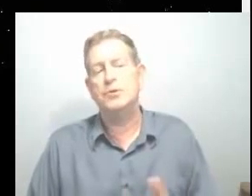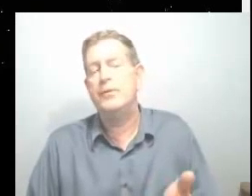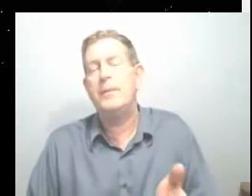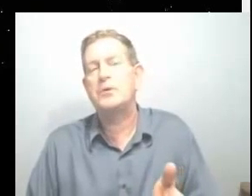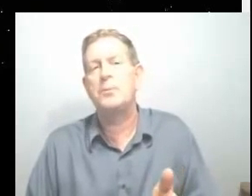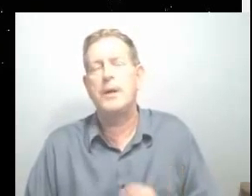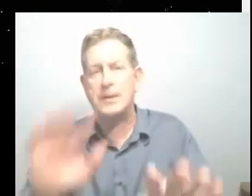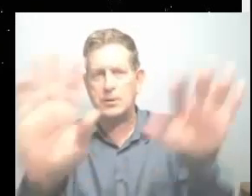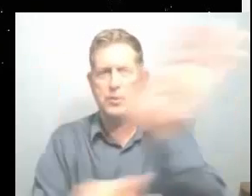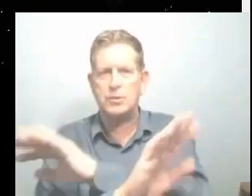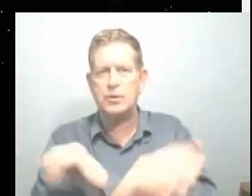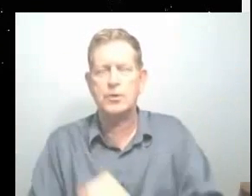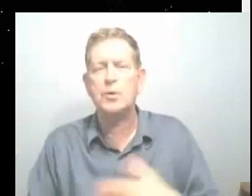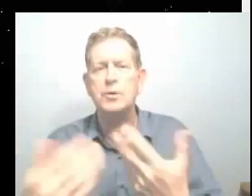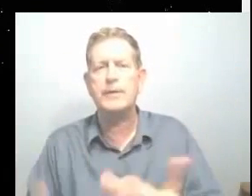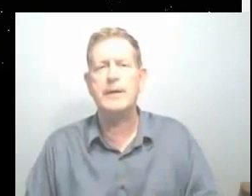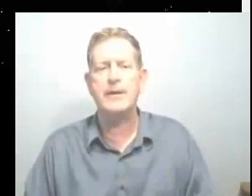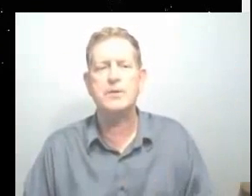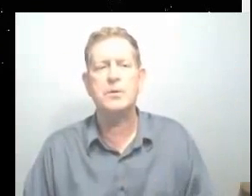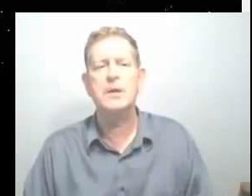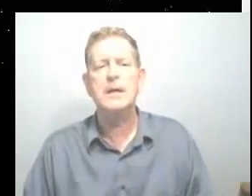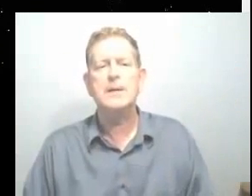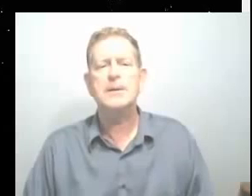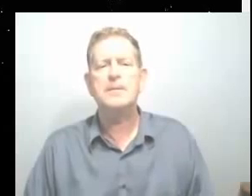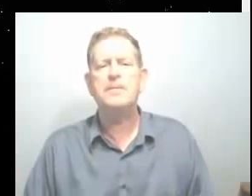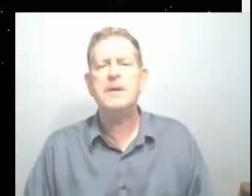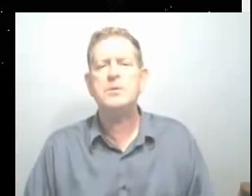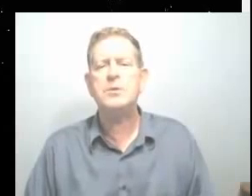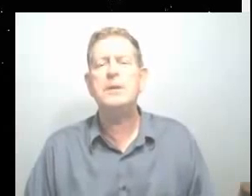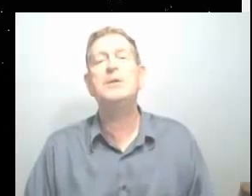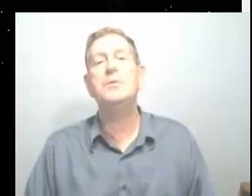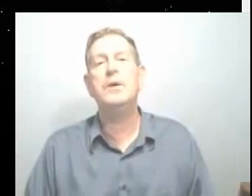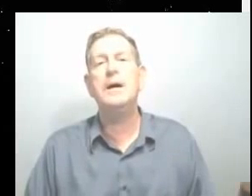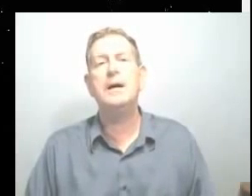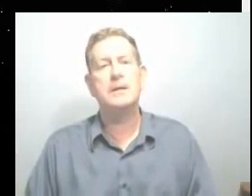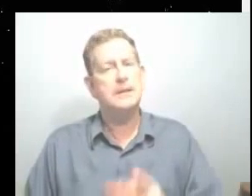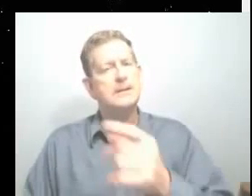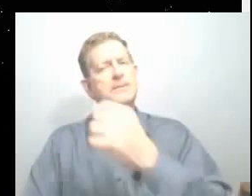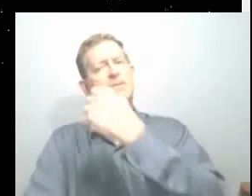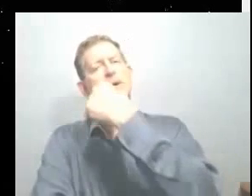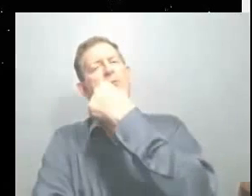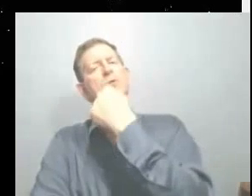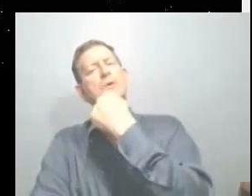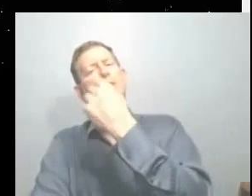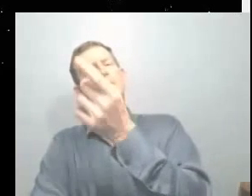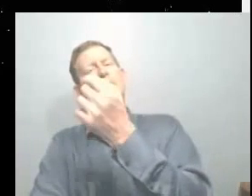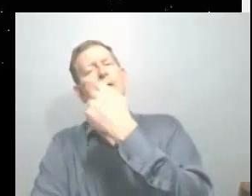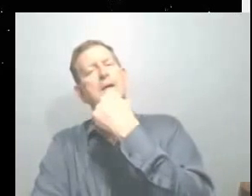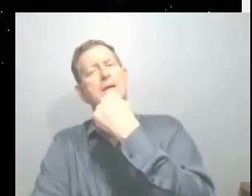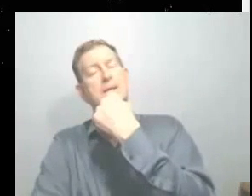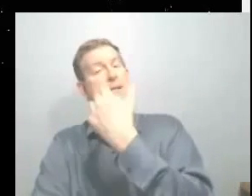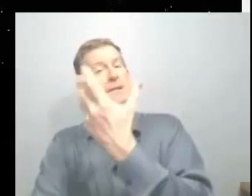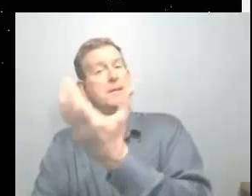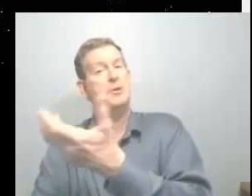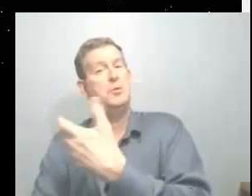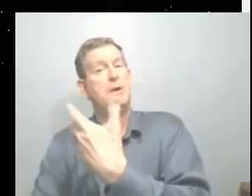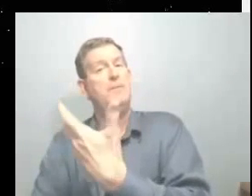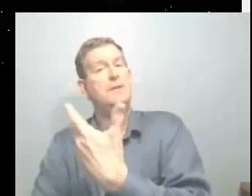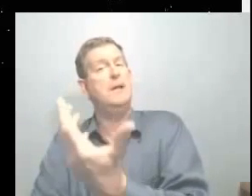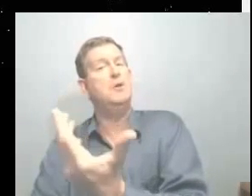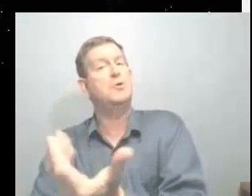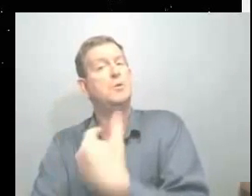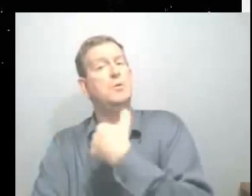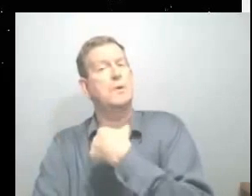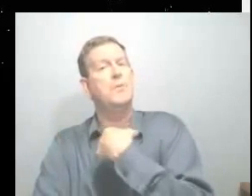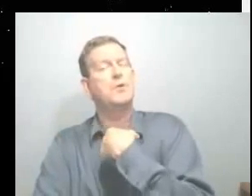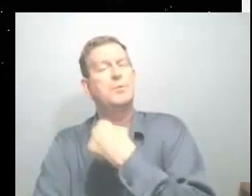pas, je ne vais pas employer est-ce que, je continue avec l'immersion. Fais-tu les devoirs? Fais-tu les devoirs? C'est-à-dire si tu